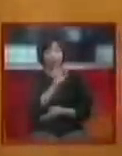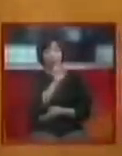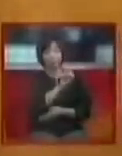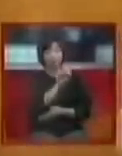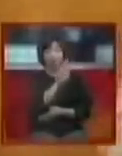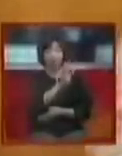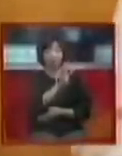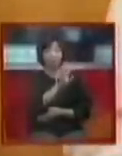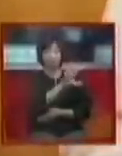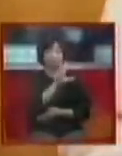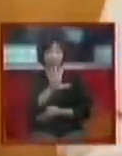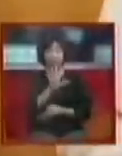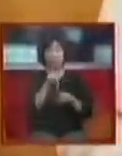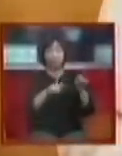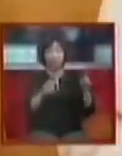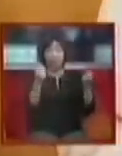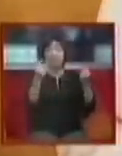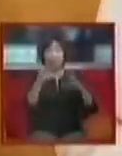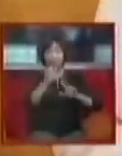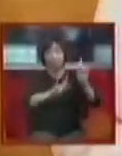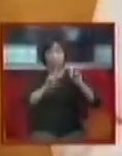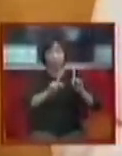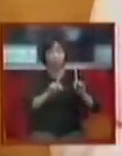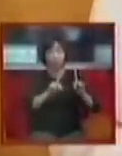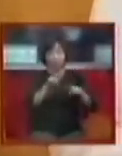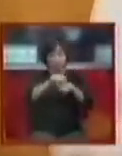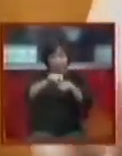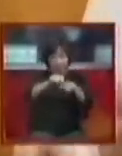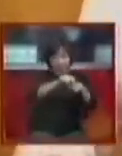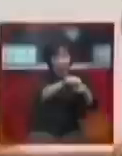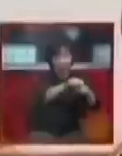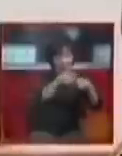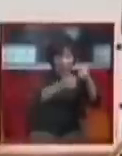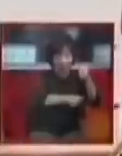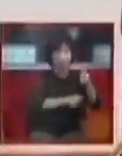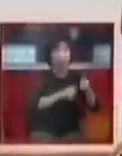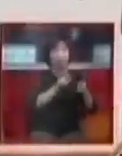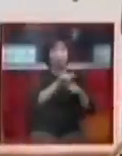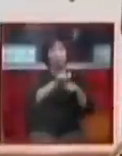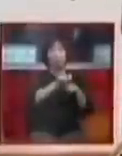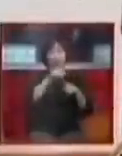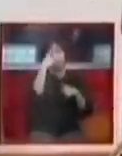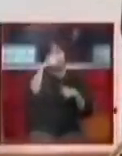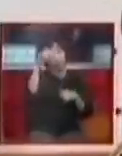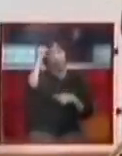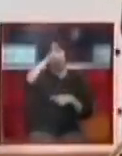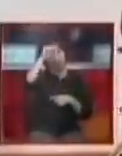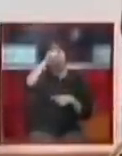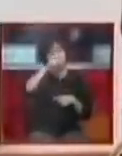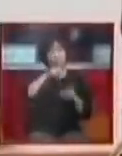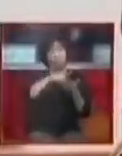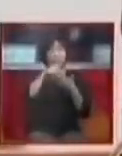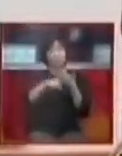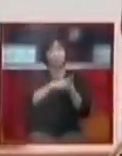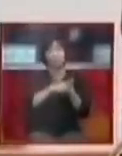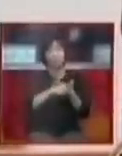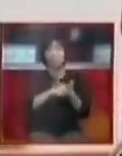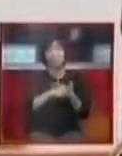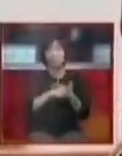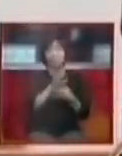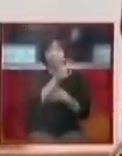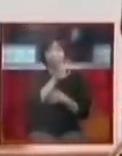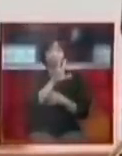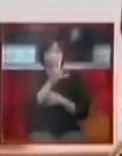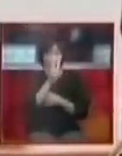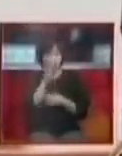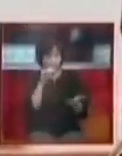434,676 na individual pa rin ang kanilang hinasa sa ilalim ng Training for Work Scholarship Program. Konkretong tagubay